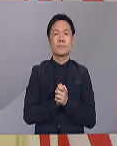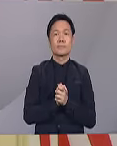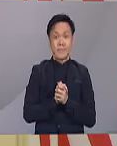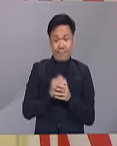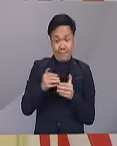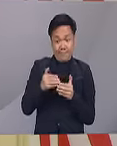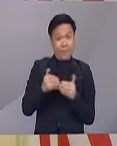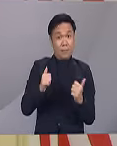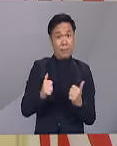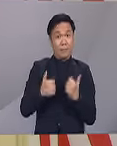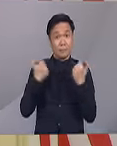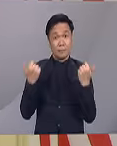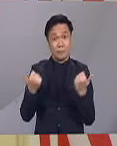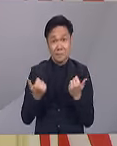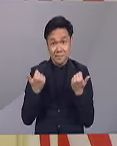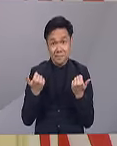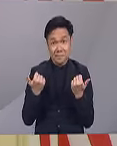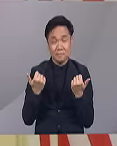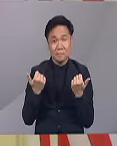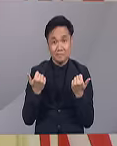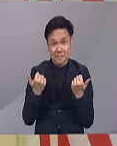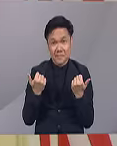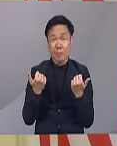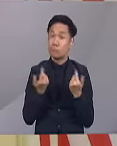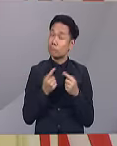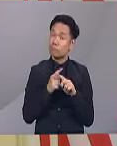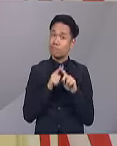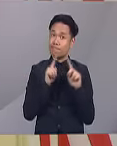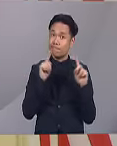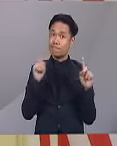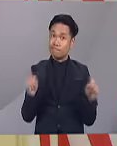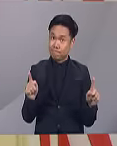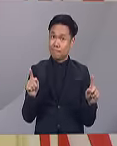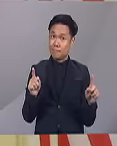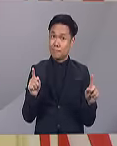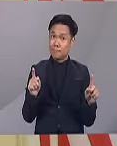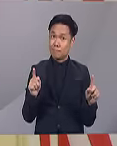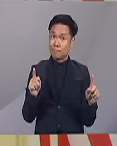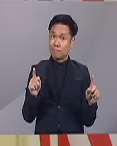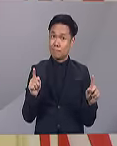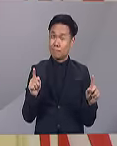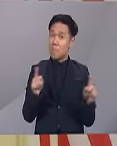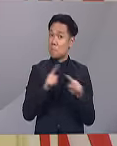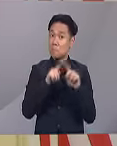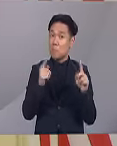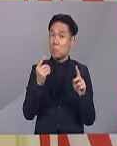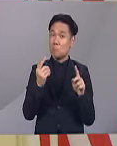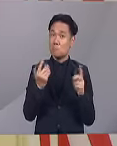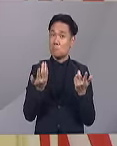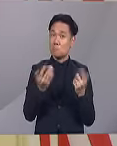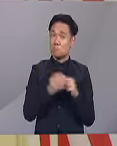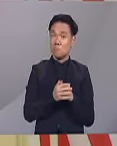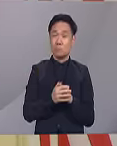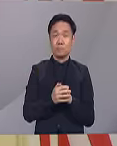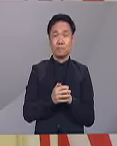ketibaan Syawal tahun ini amat berbeza daripada sambutan satu Syawal ataupun